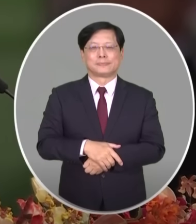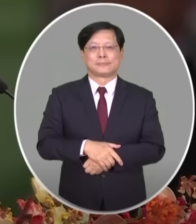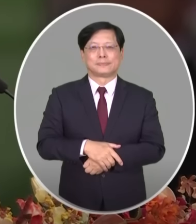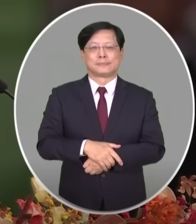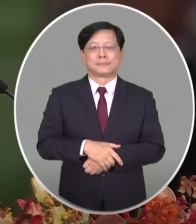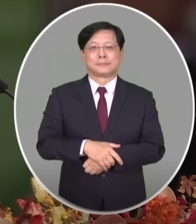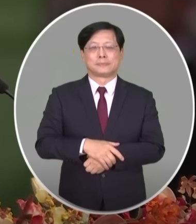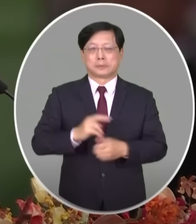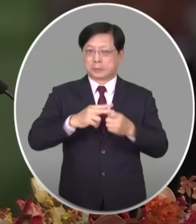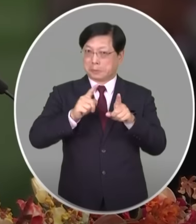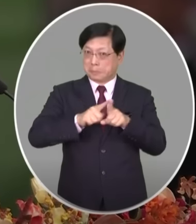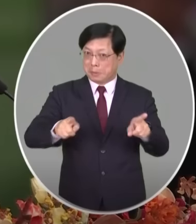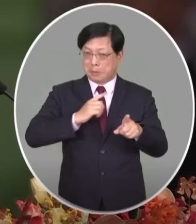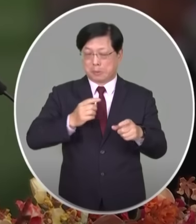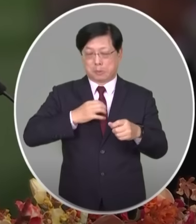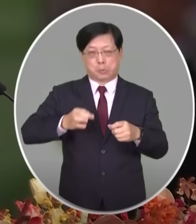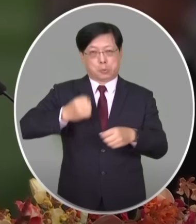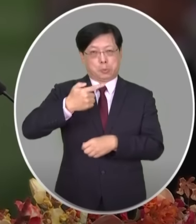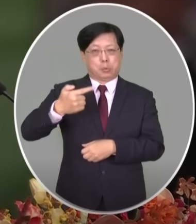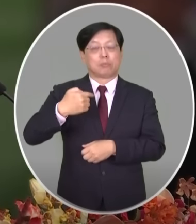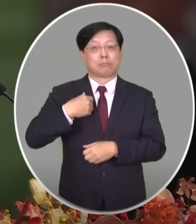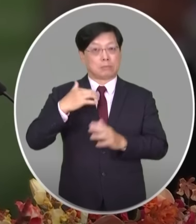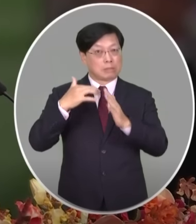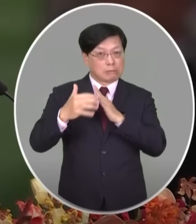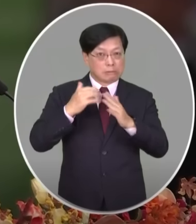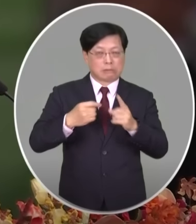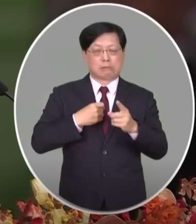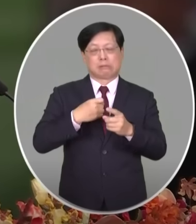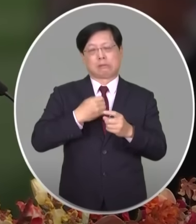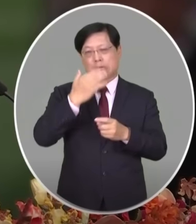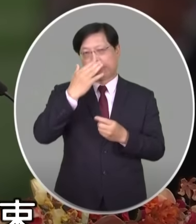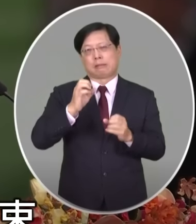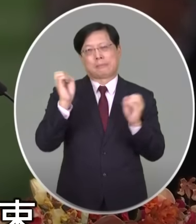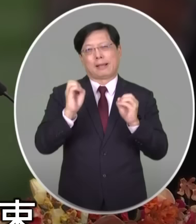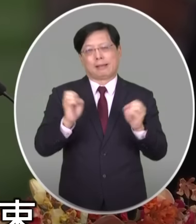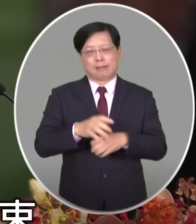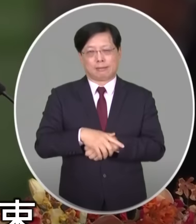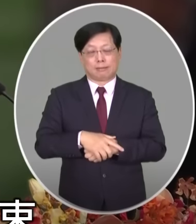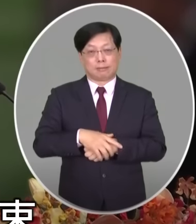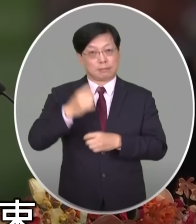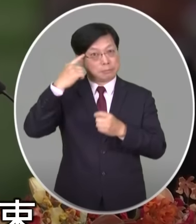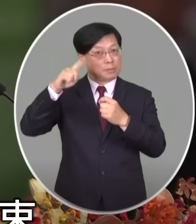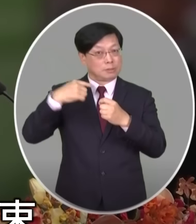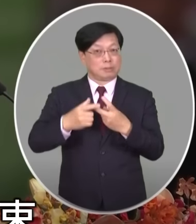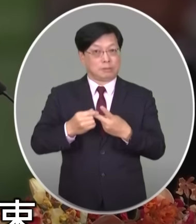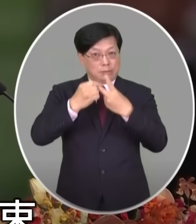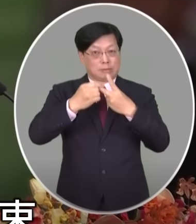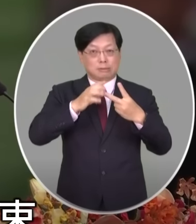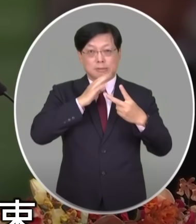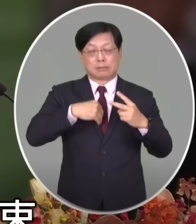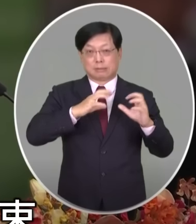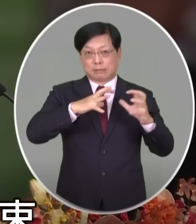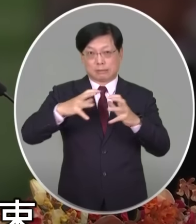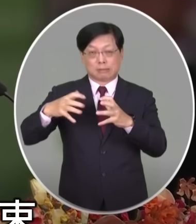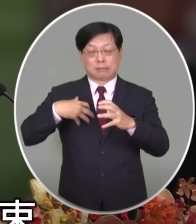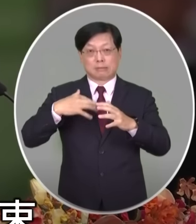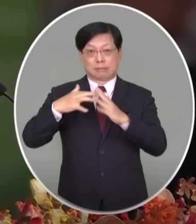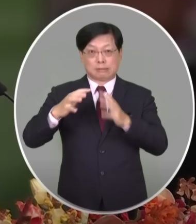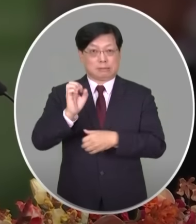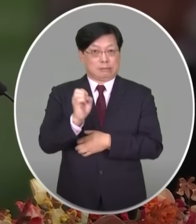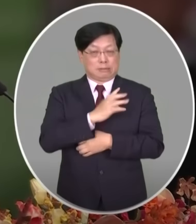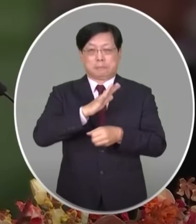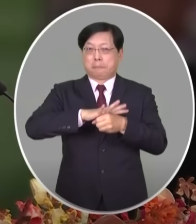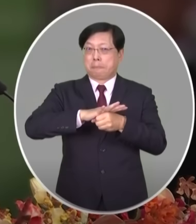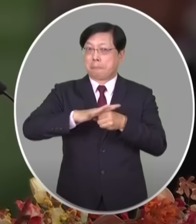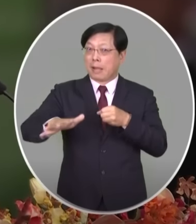和平无价，战争没有赢家。明年第二次世界大战结束就